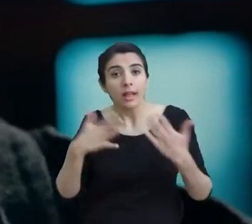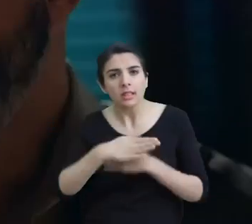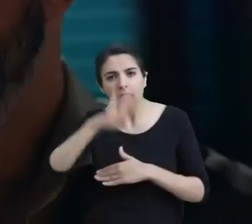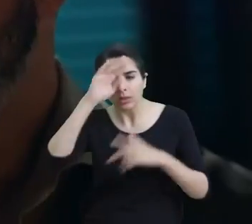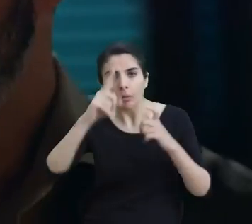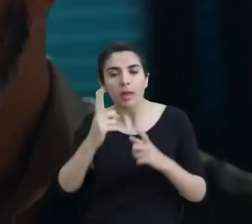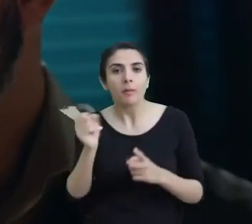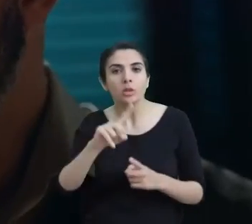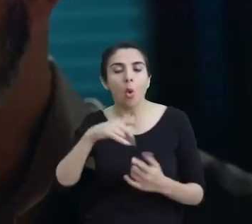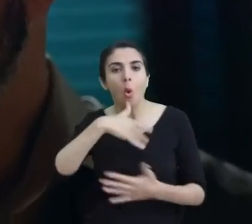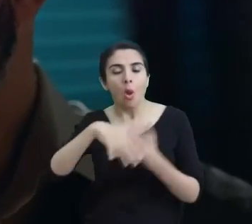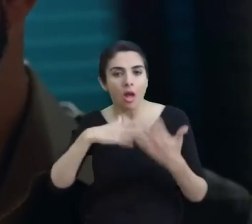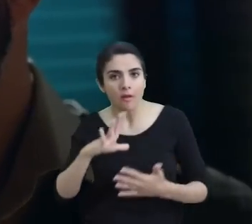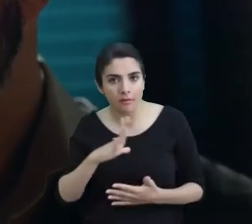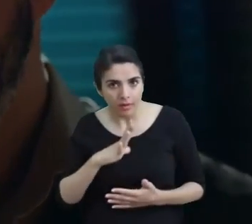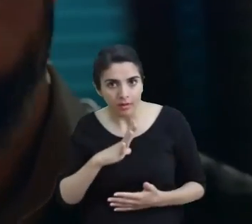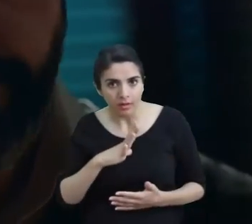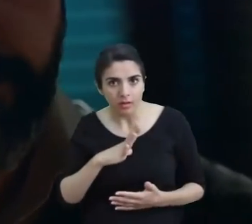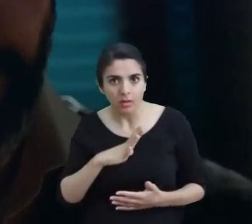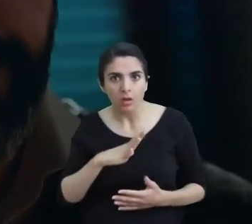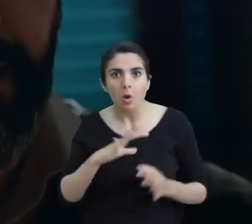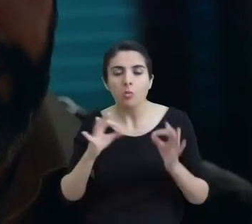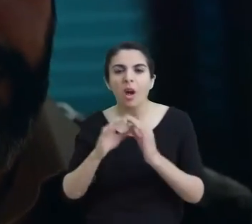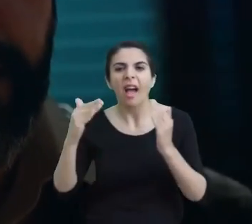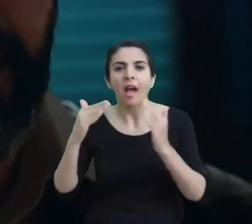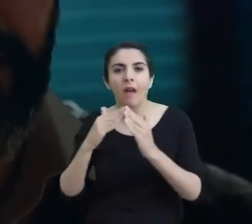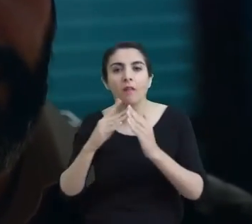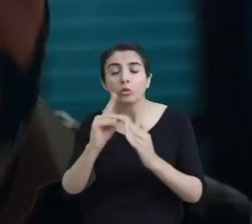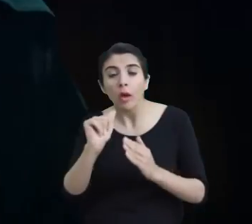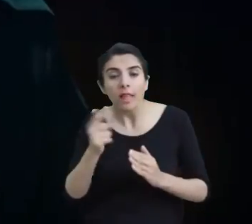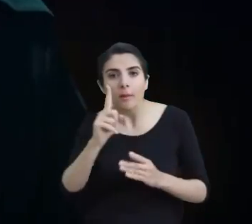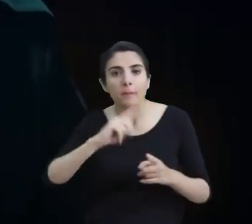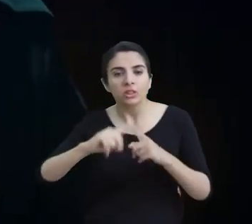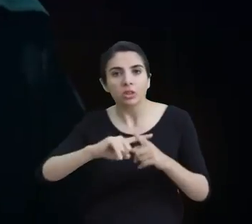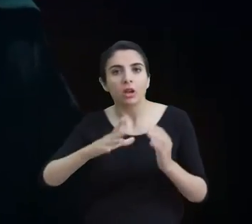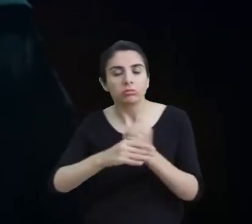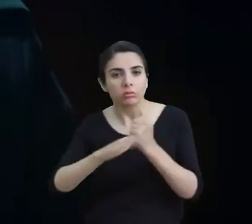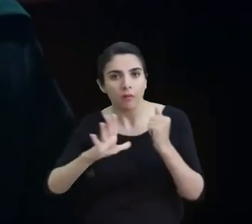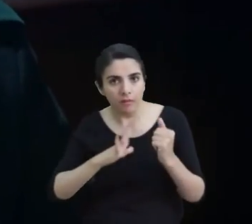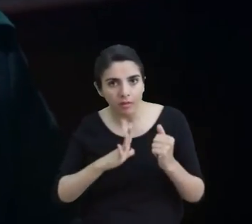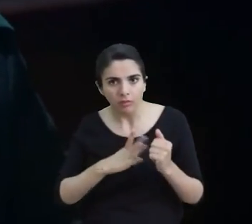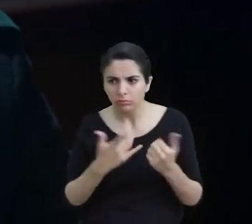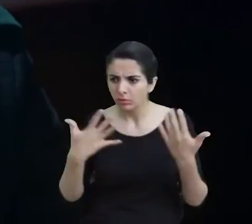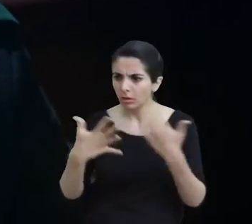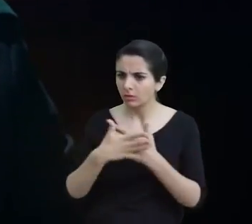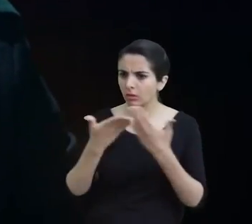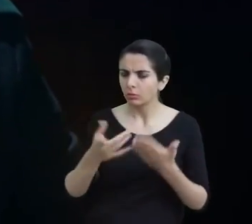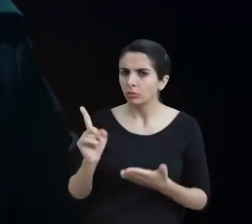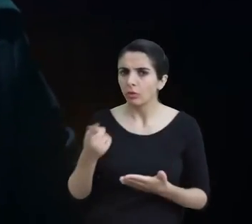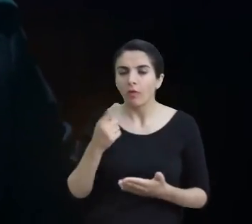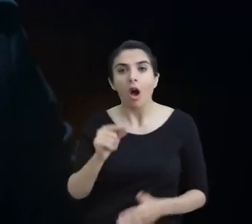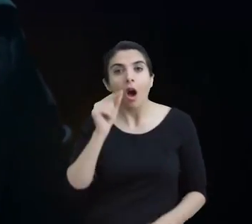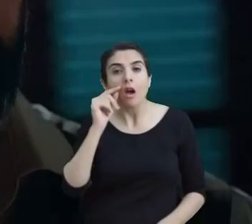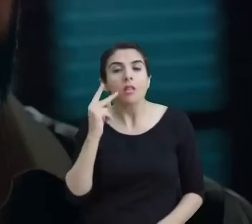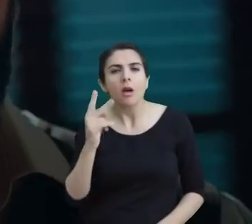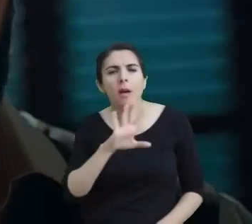gece İstanbul'da bir olay daha vuku buldu. Boris'in yalısından değerli bir kama çalındı. Ey Allah'ım, ne gece ya.